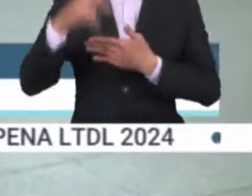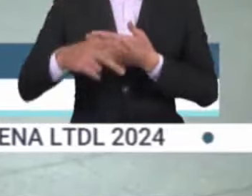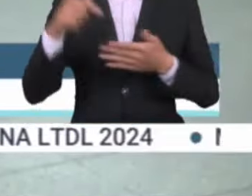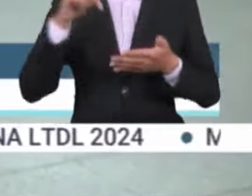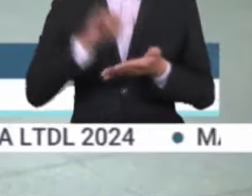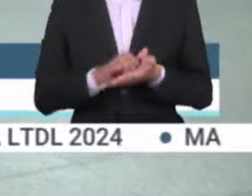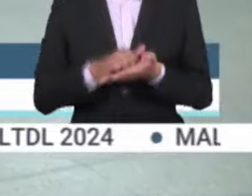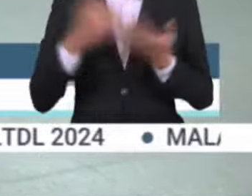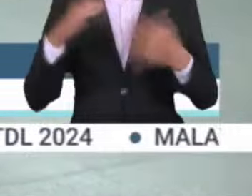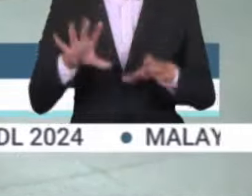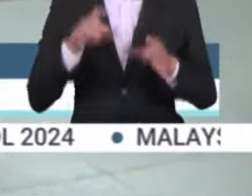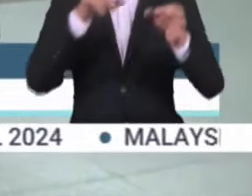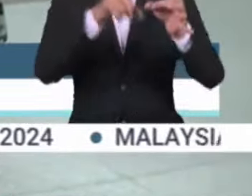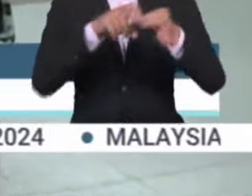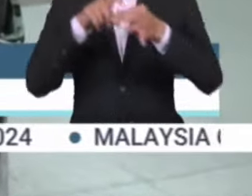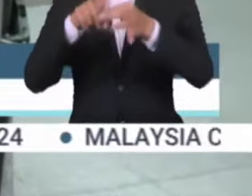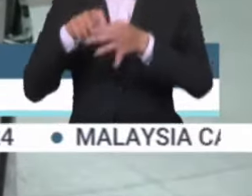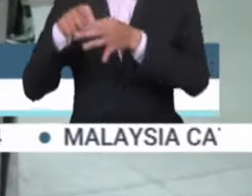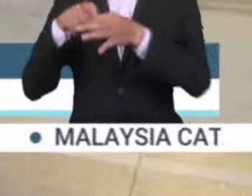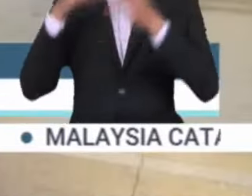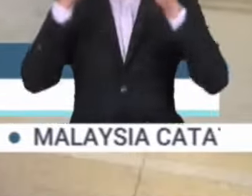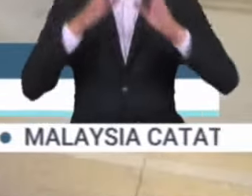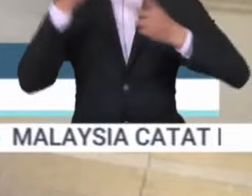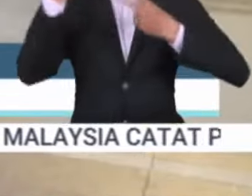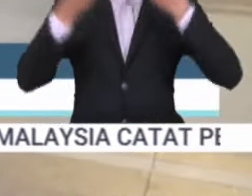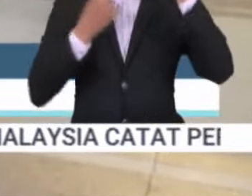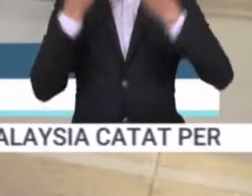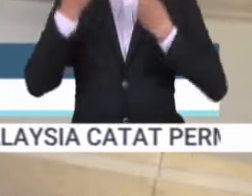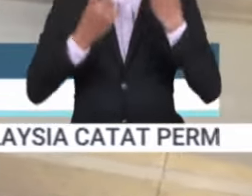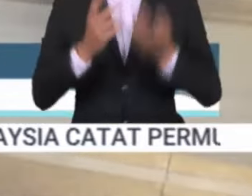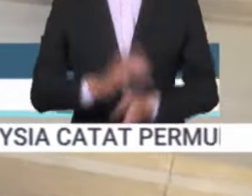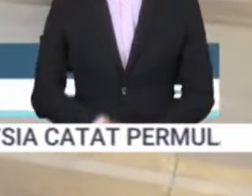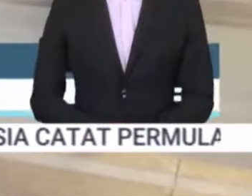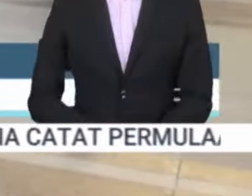juga menjadi daya tarikan kepada pelancong.